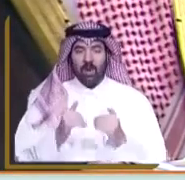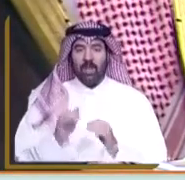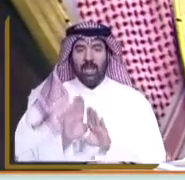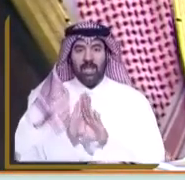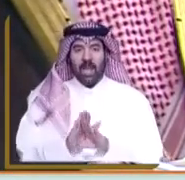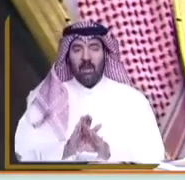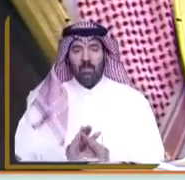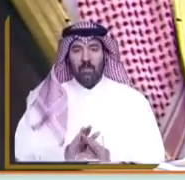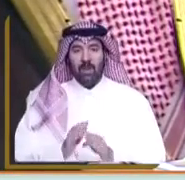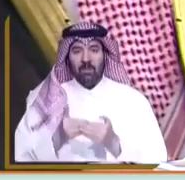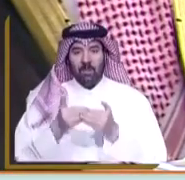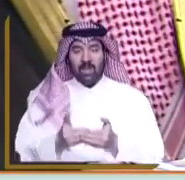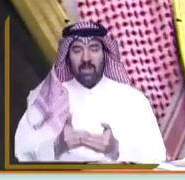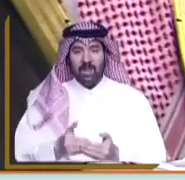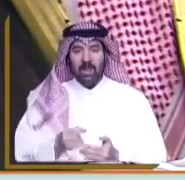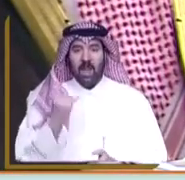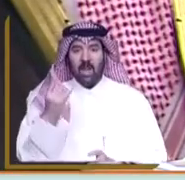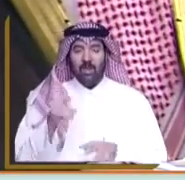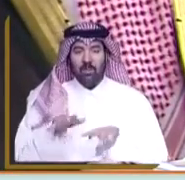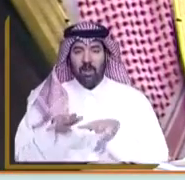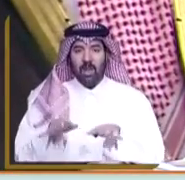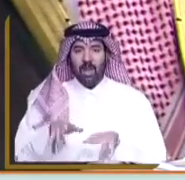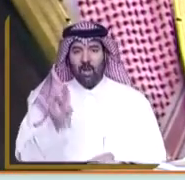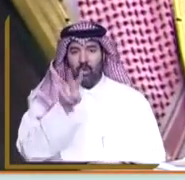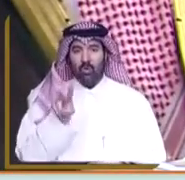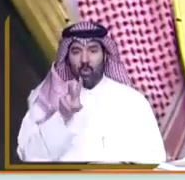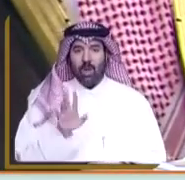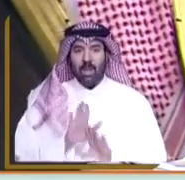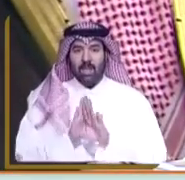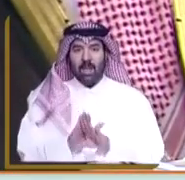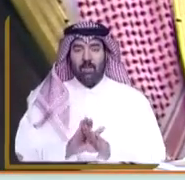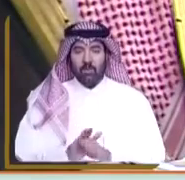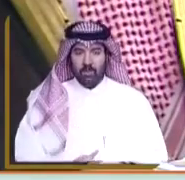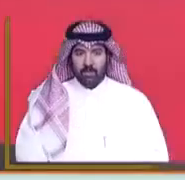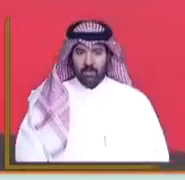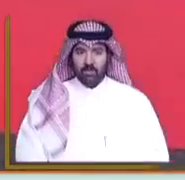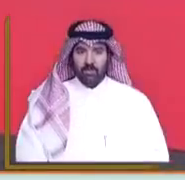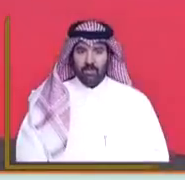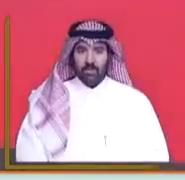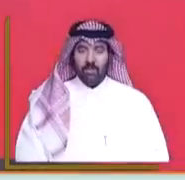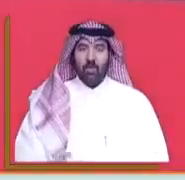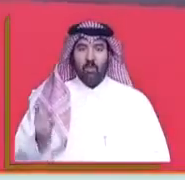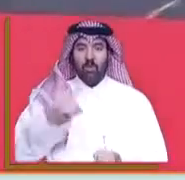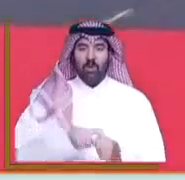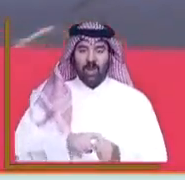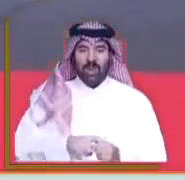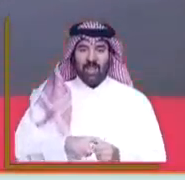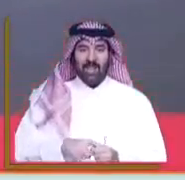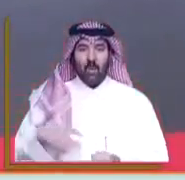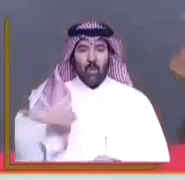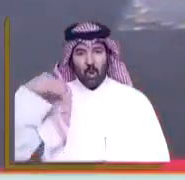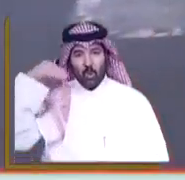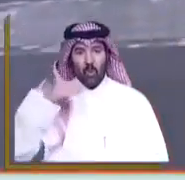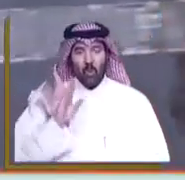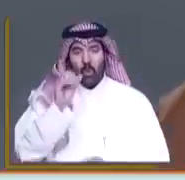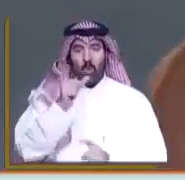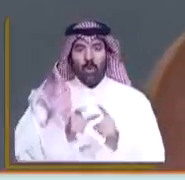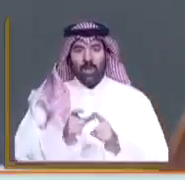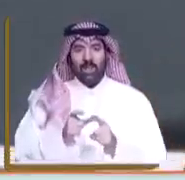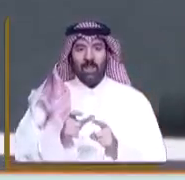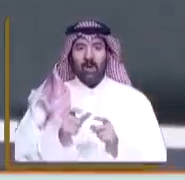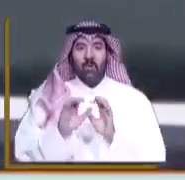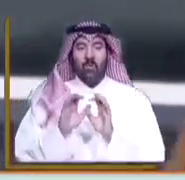دعم مالي تزيد عن 10 مليارات دولار أمريكي لهذا الغرض. مشاركة ولي العهد الأمير محمد بن سلمان